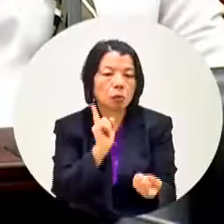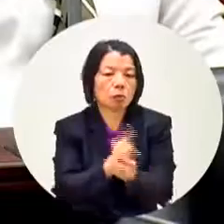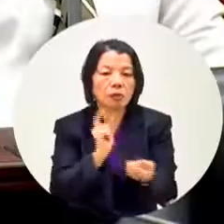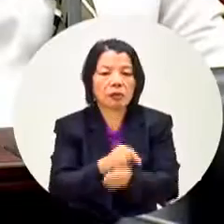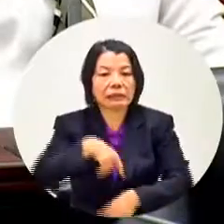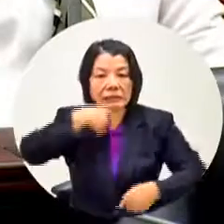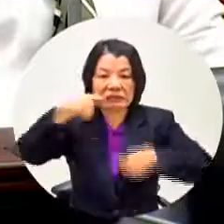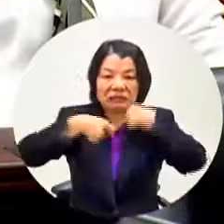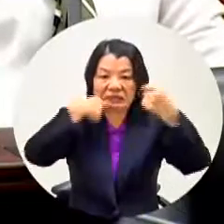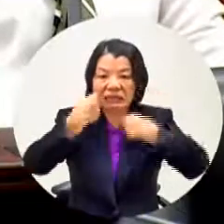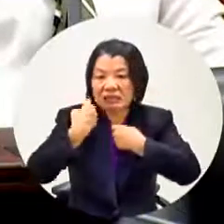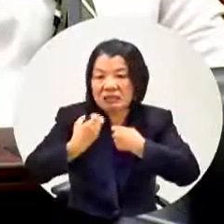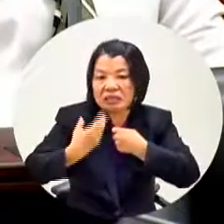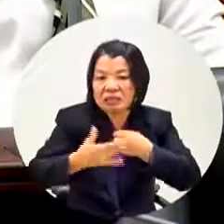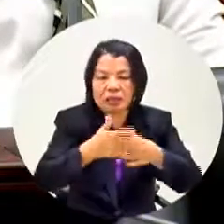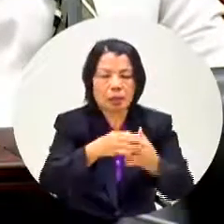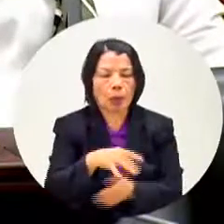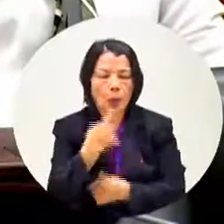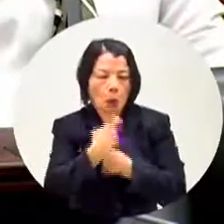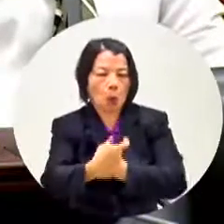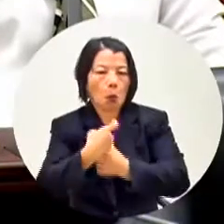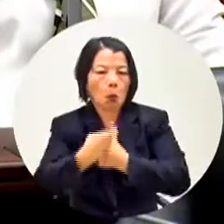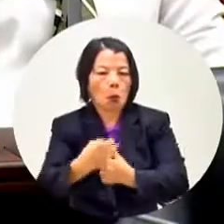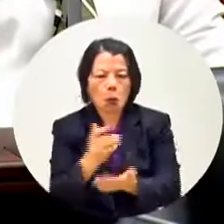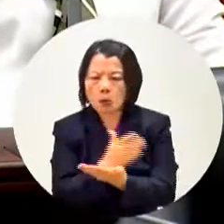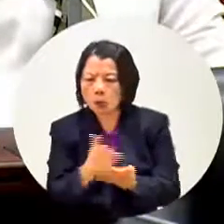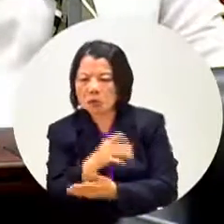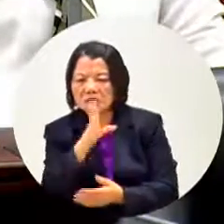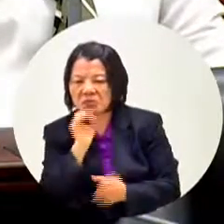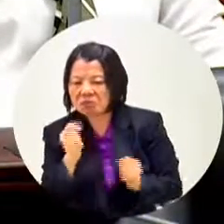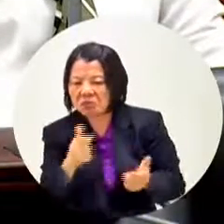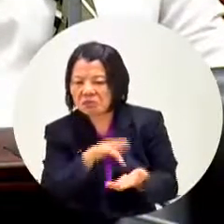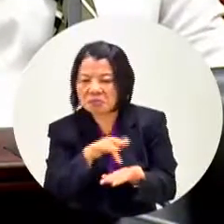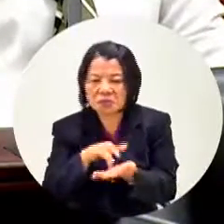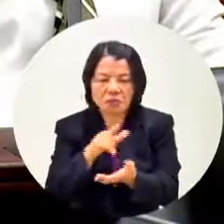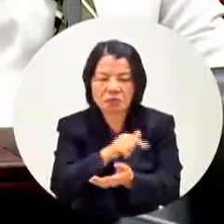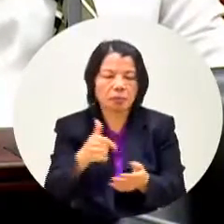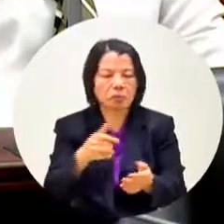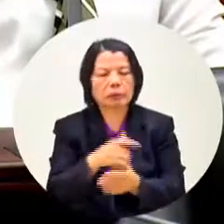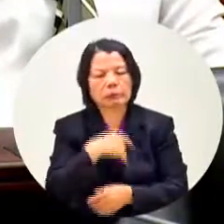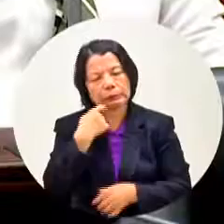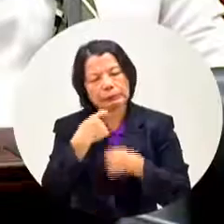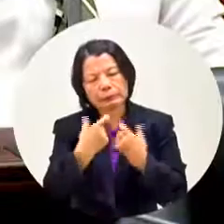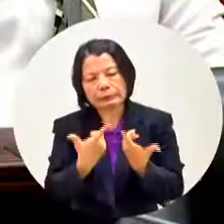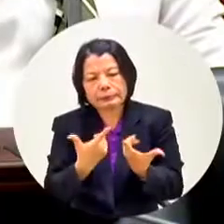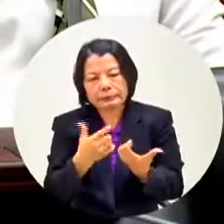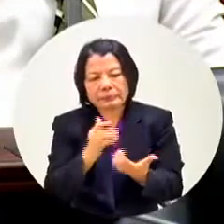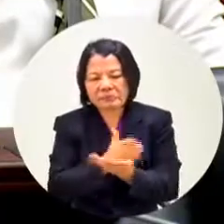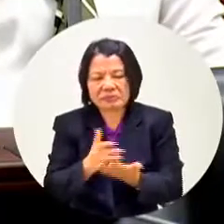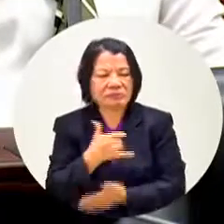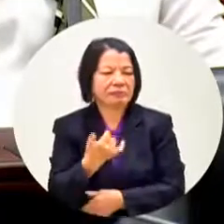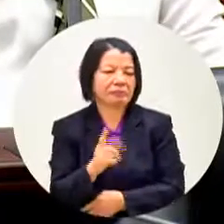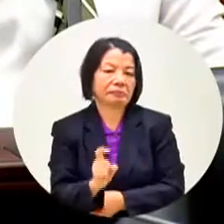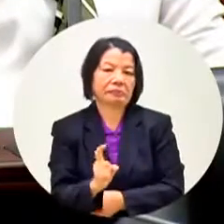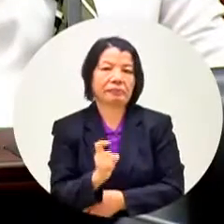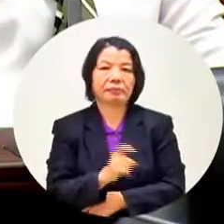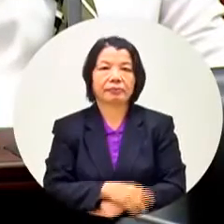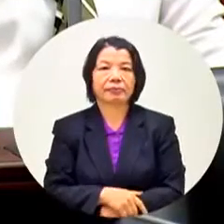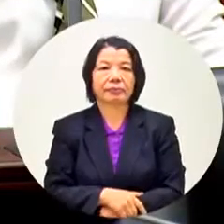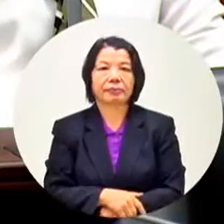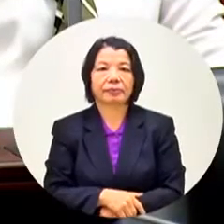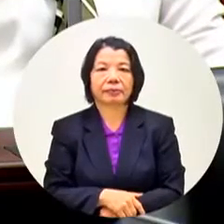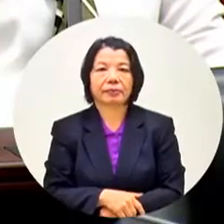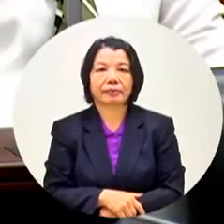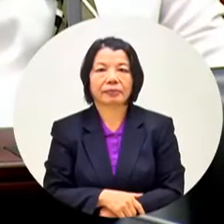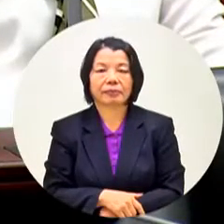加，并不代表我们警察同仁好的那个查缉不努力，或者是他们查缉太努